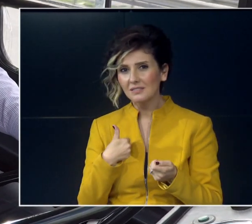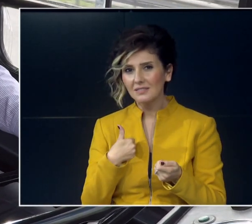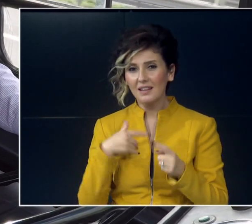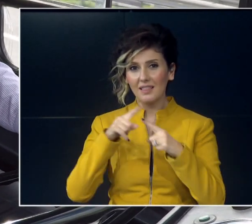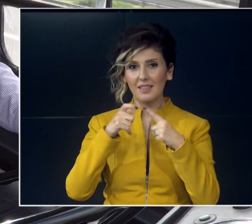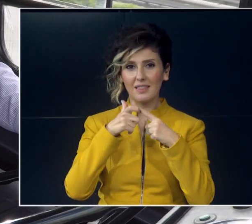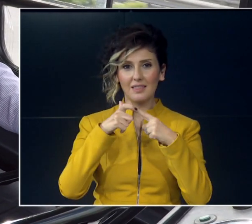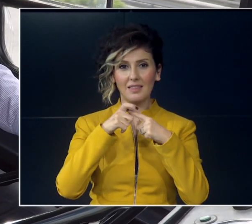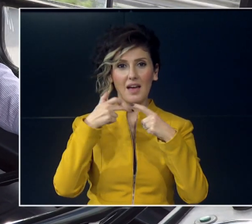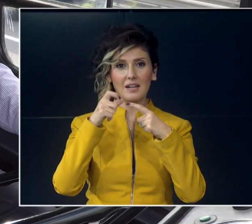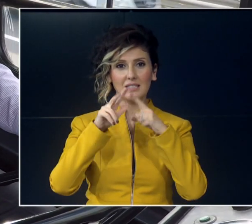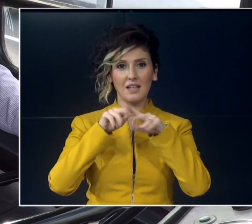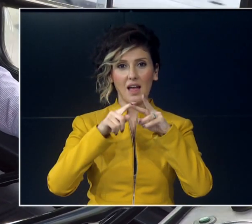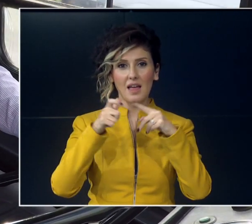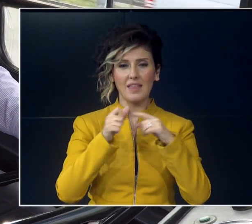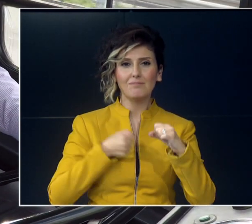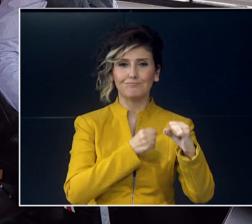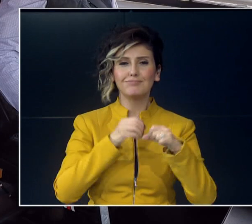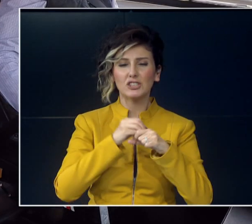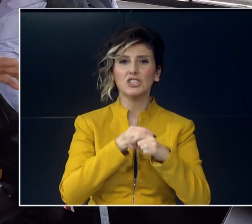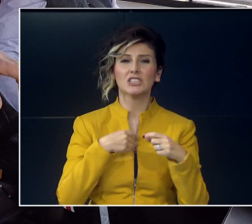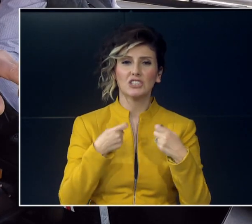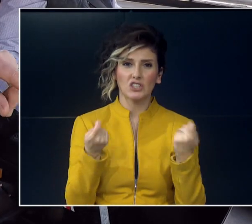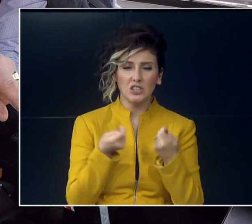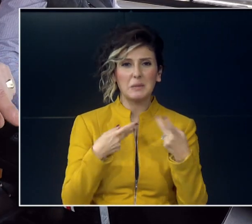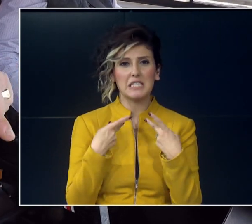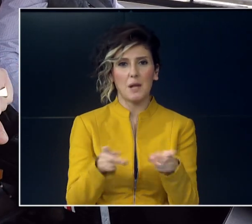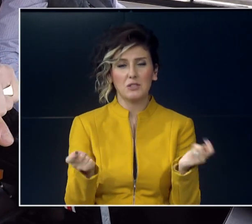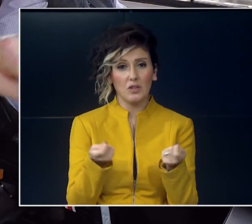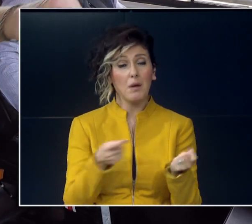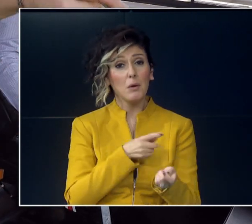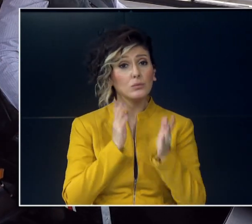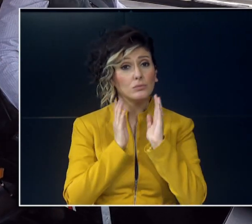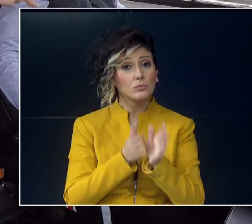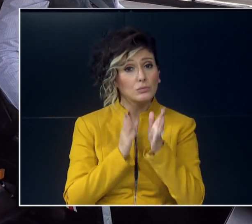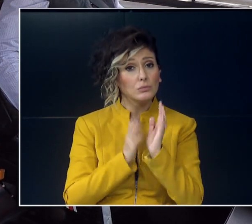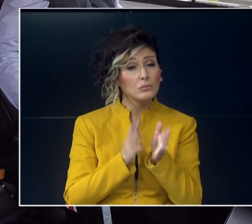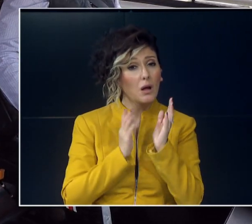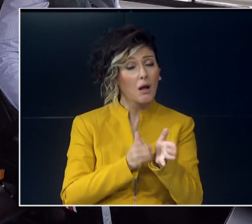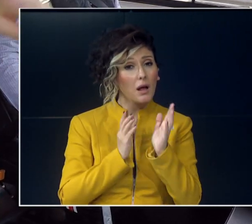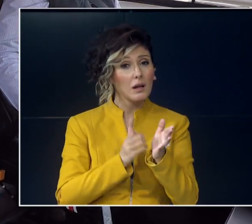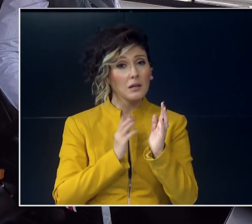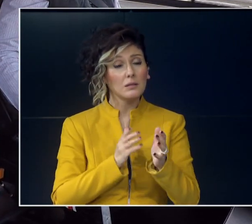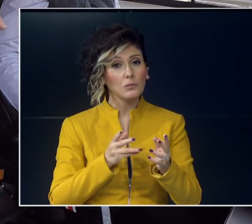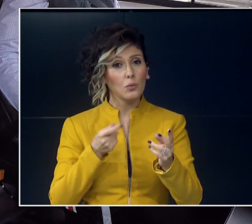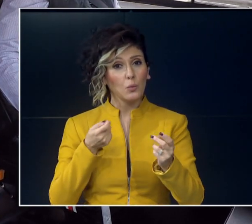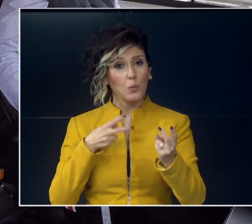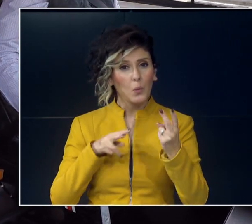tersanede çalıştım, serbest çalıştım. Ama sürekli şey dönüyor,